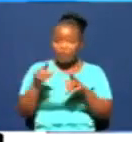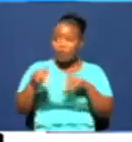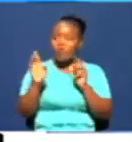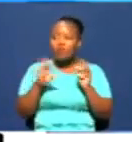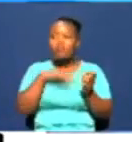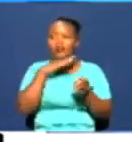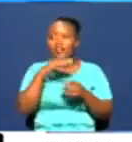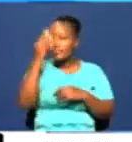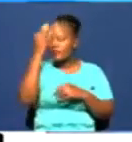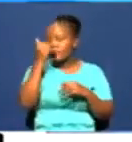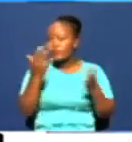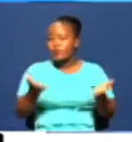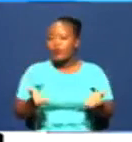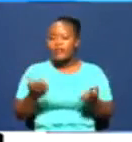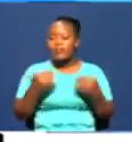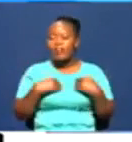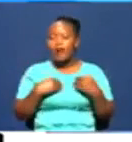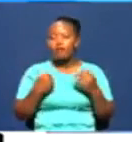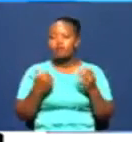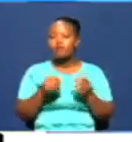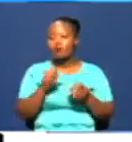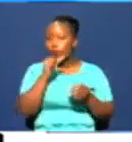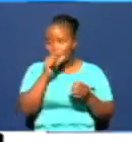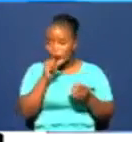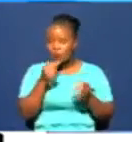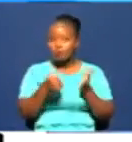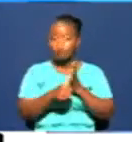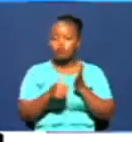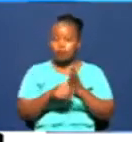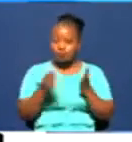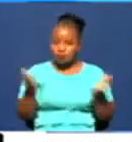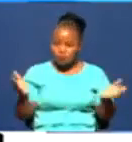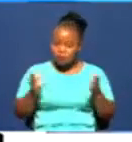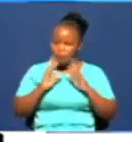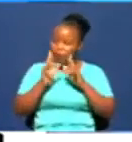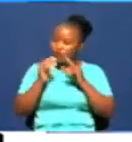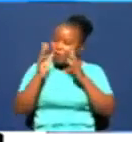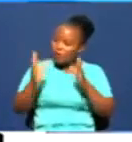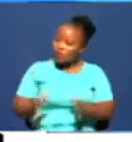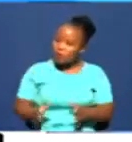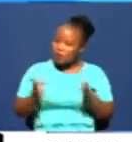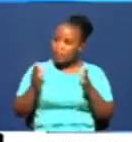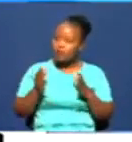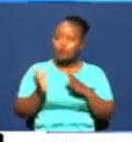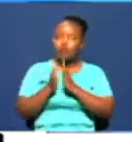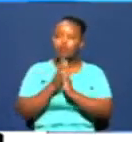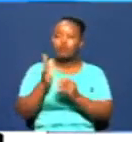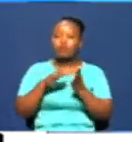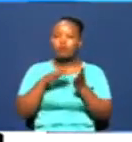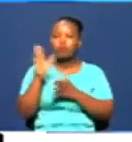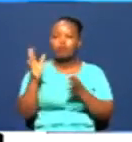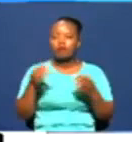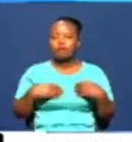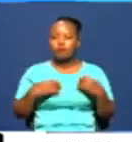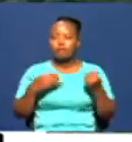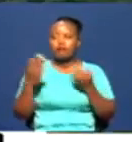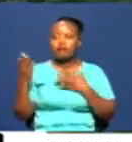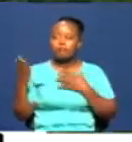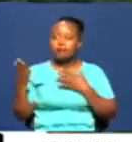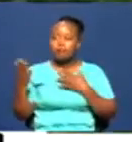ya mapafu nyumbani kwake Mudhaiga. Mwanahabari wetu Nancy Okware anatukunjulia taarifa za Darubini